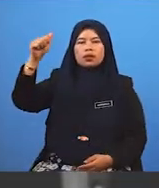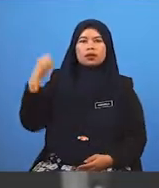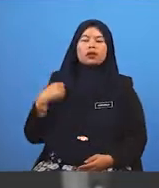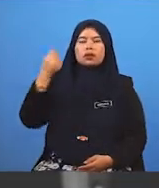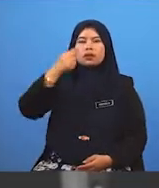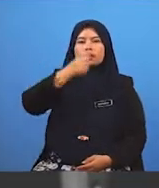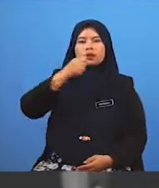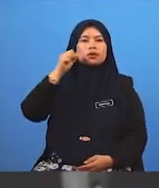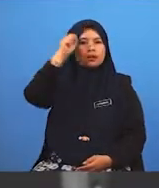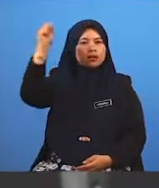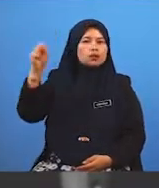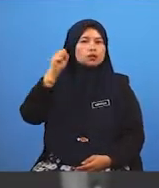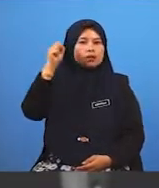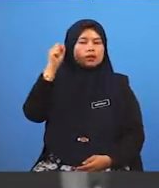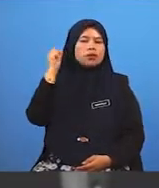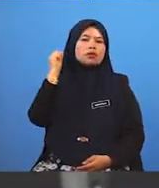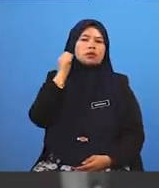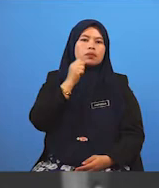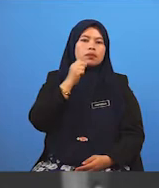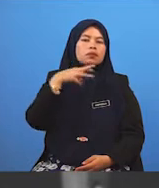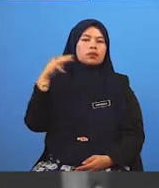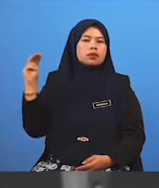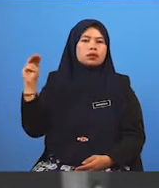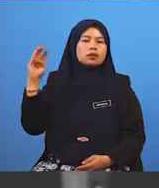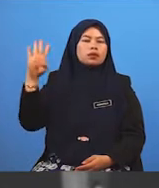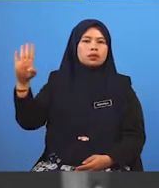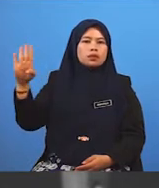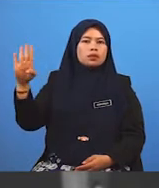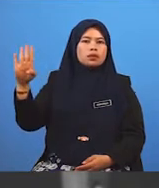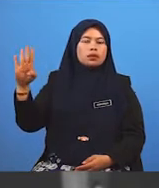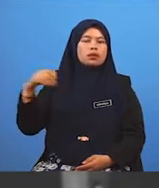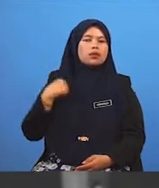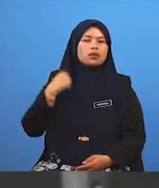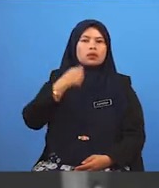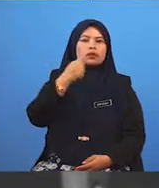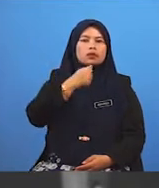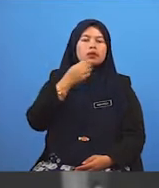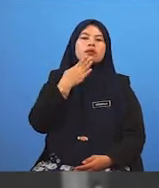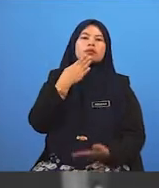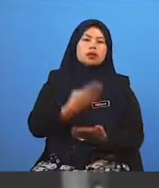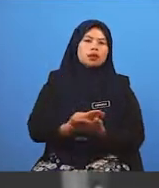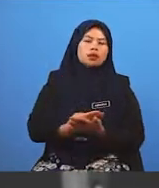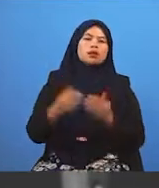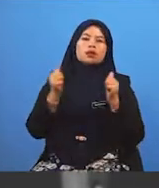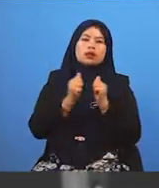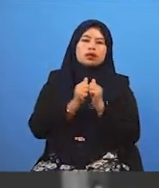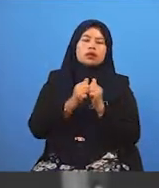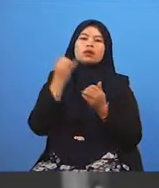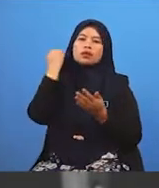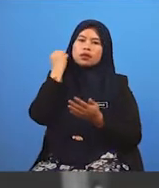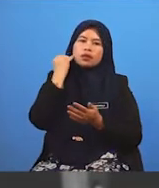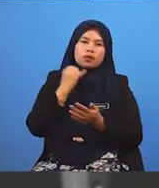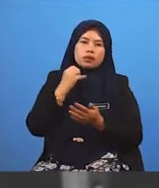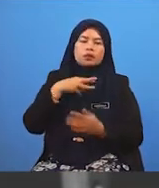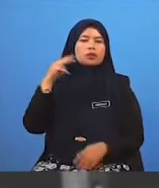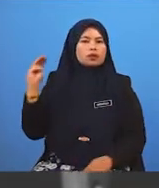Akhlak saudara perempuan mereka, B. Berakhlak baik dengan isteri mereka,